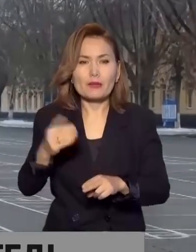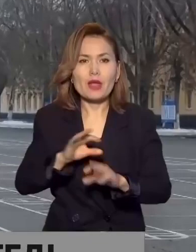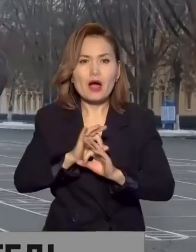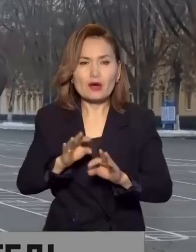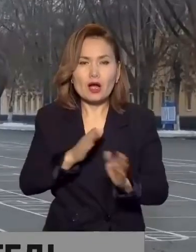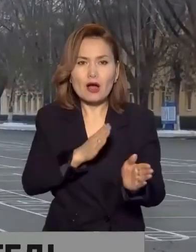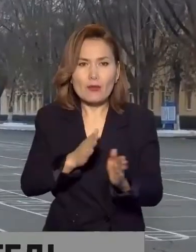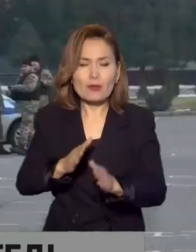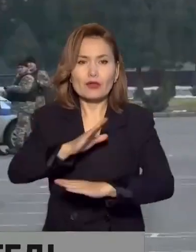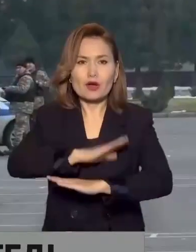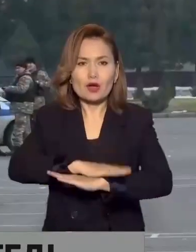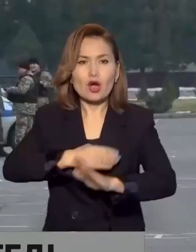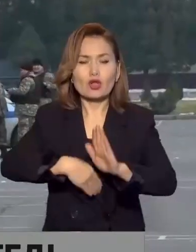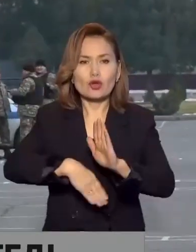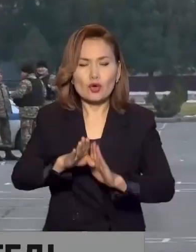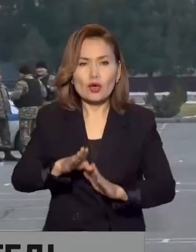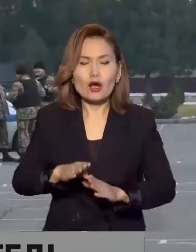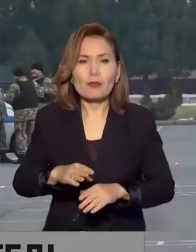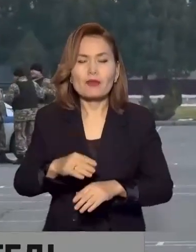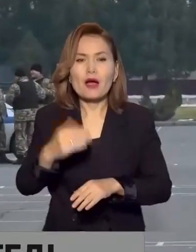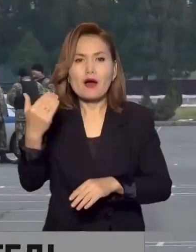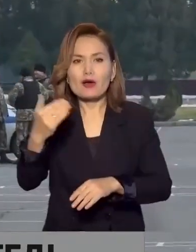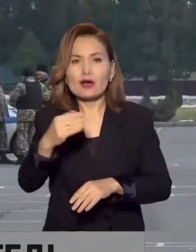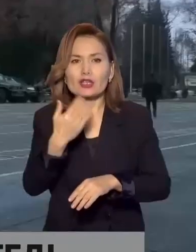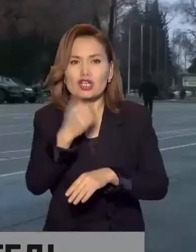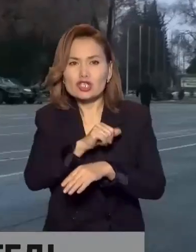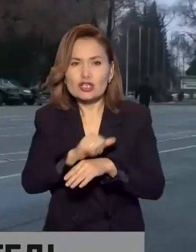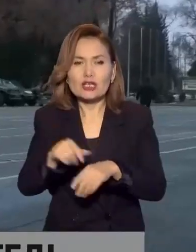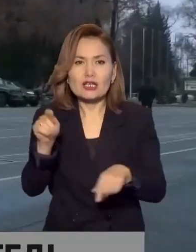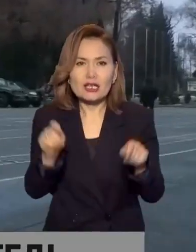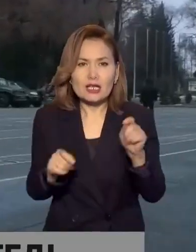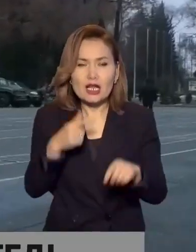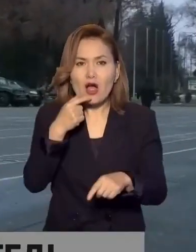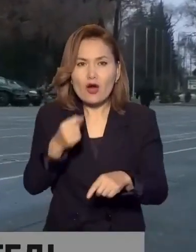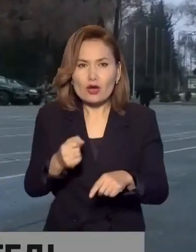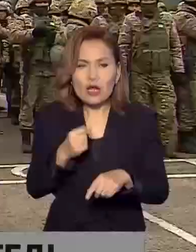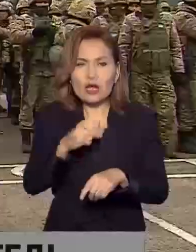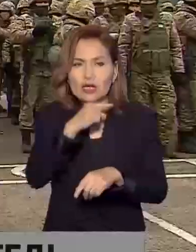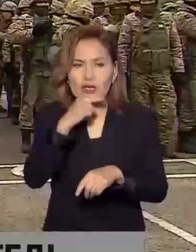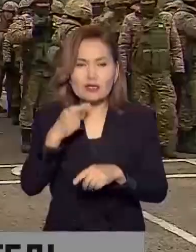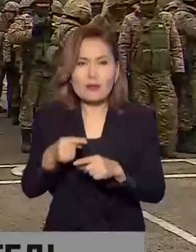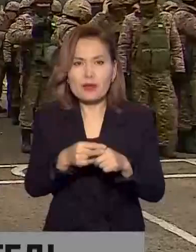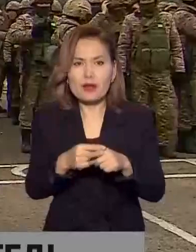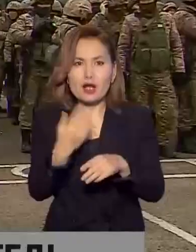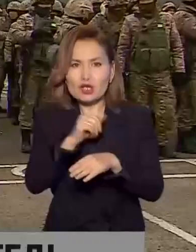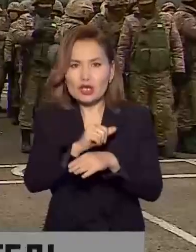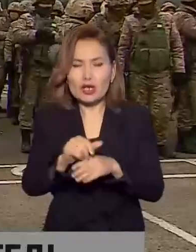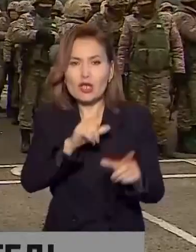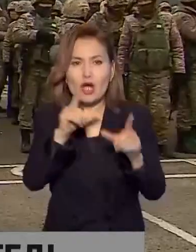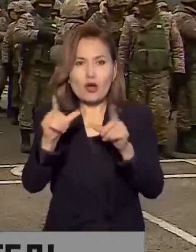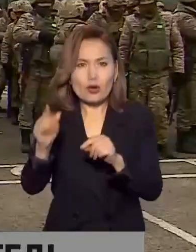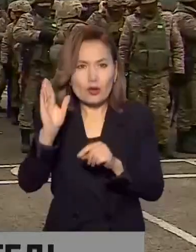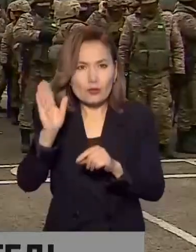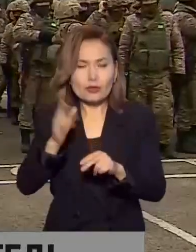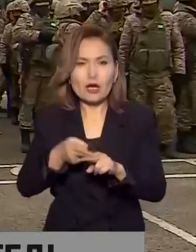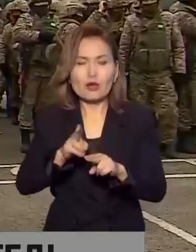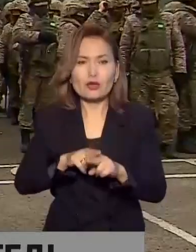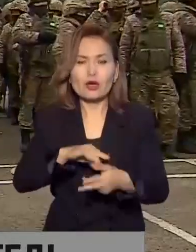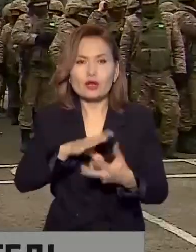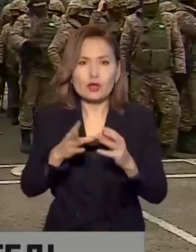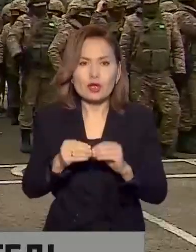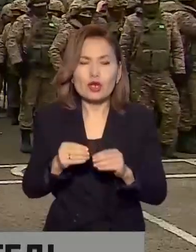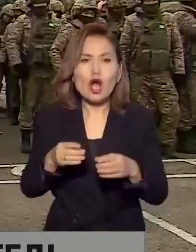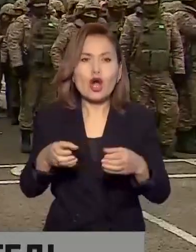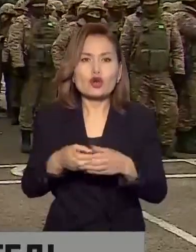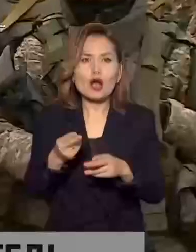жағдай тұрақталғаннан кейін бітімгерлік күштер бірден өз еліне қайтады. Сондай-ақ бүгін президент Қасым Жомарт Тоқаевтың ұсынысымен ұжымдық